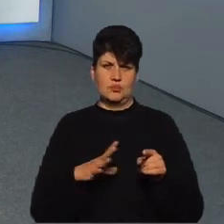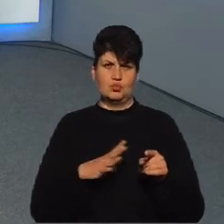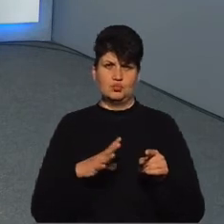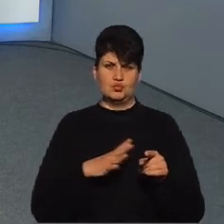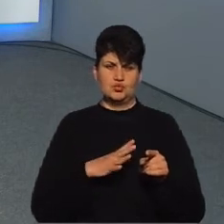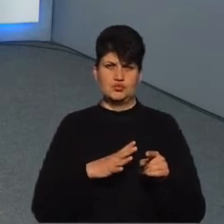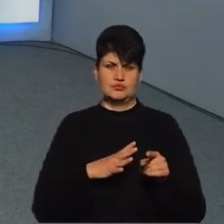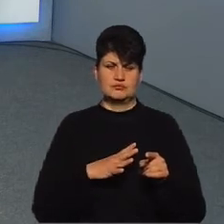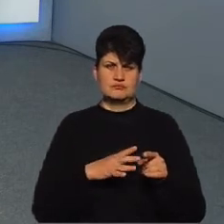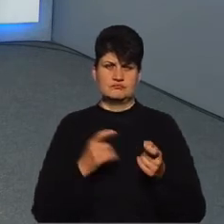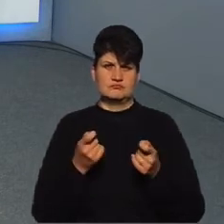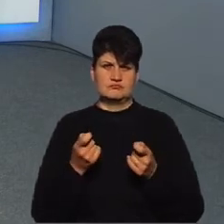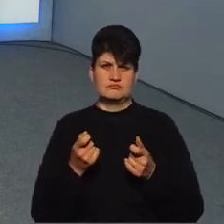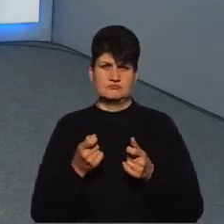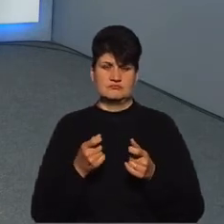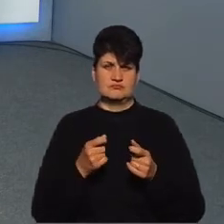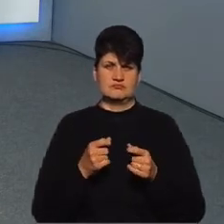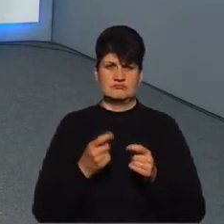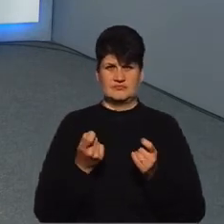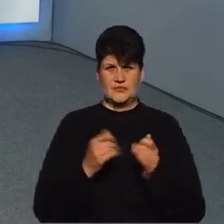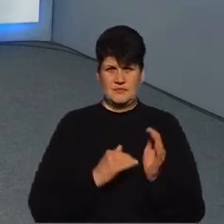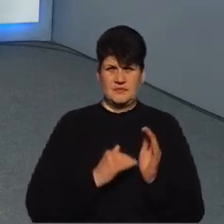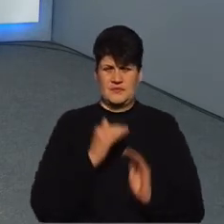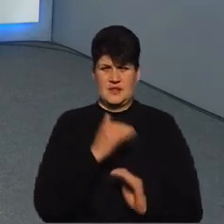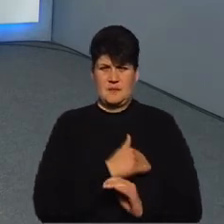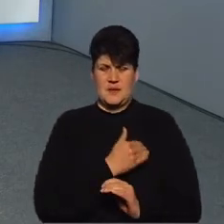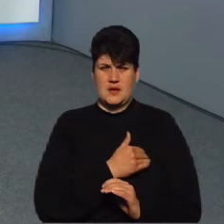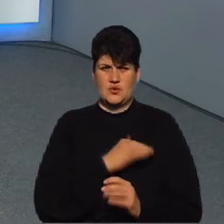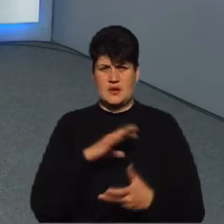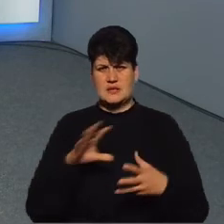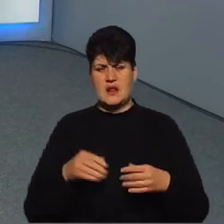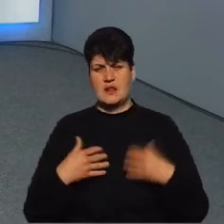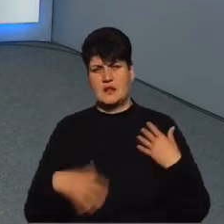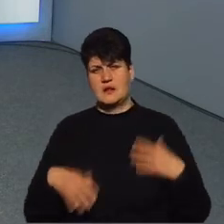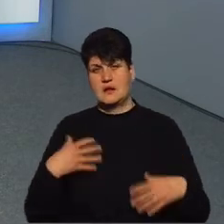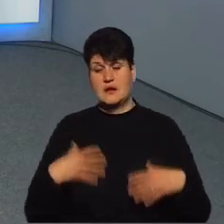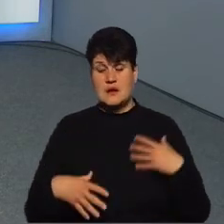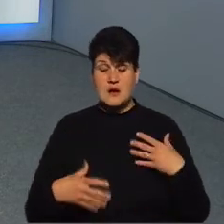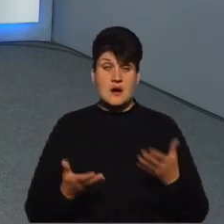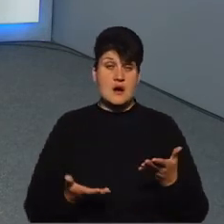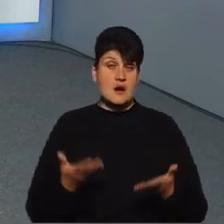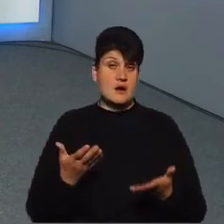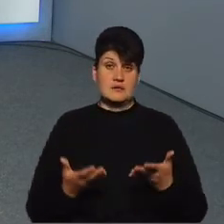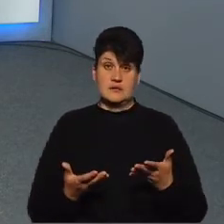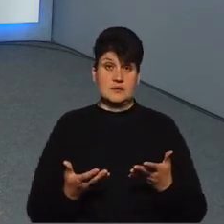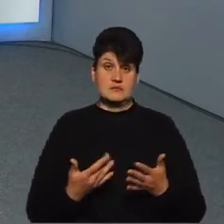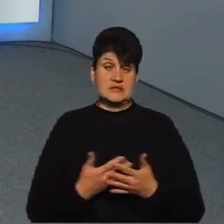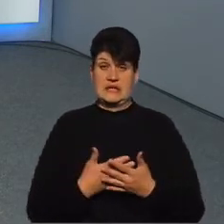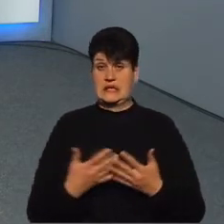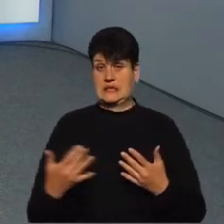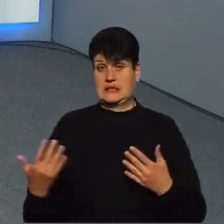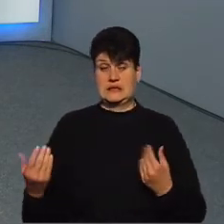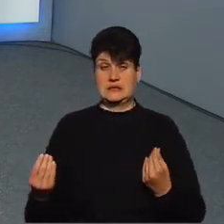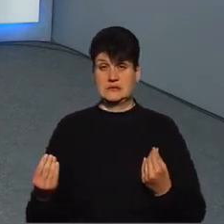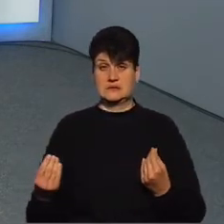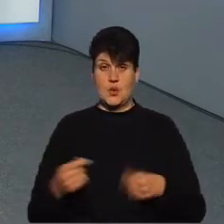стан, незначне підвищення температури, загальна слабкість, але буквально за декілька годин